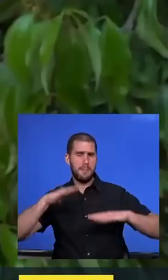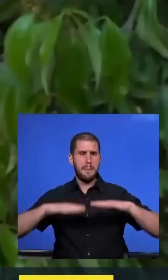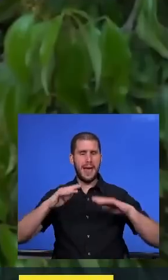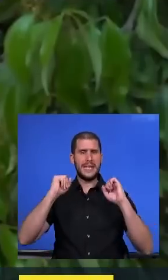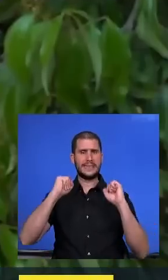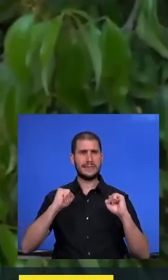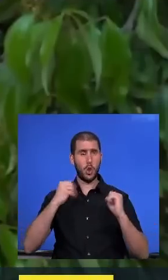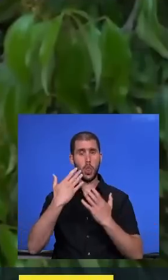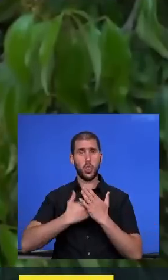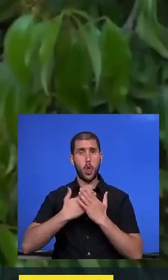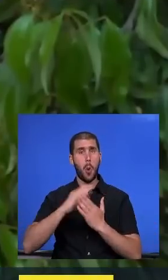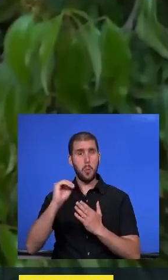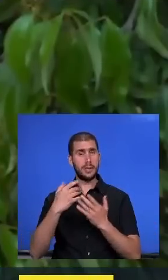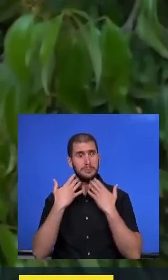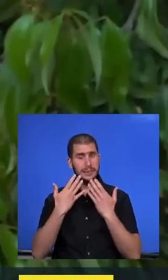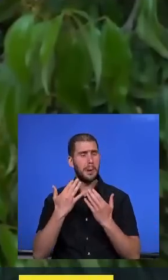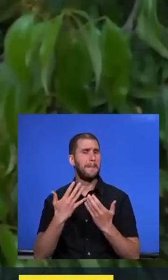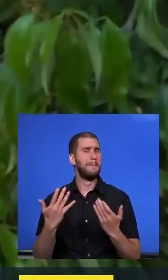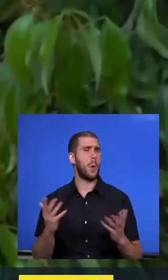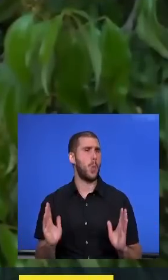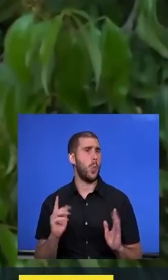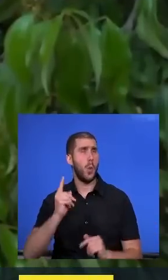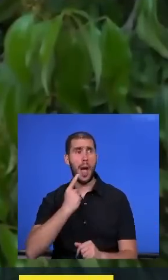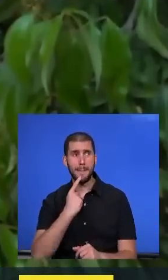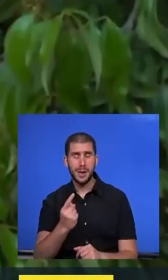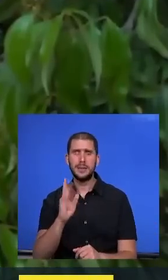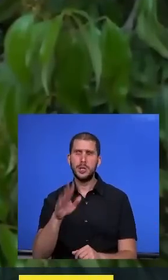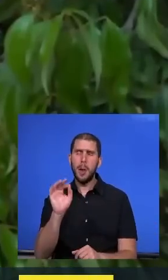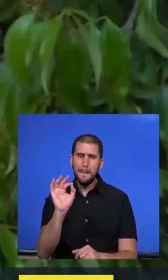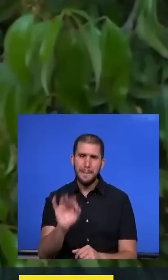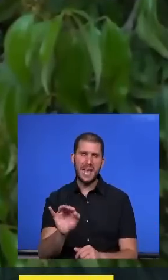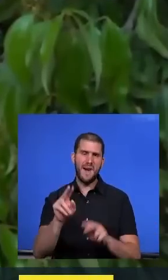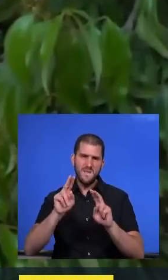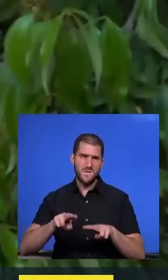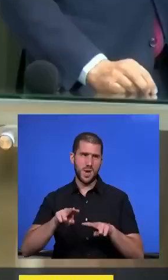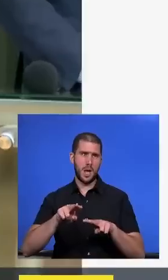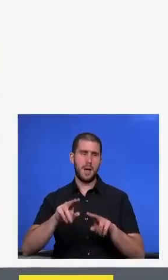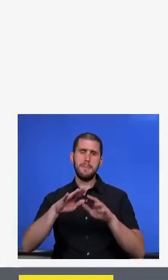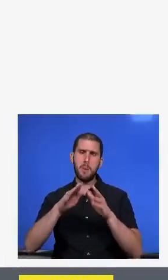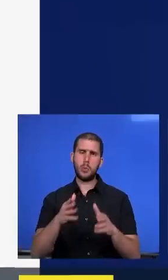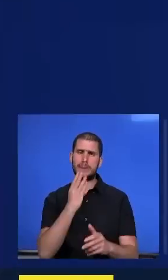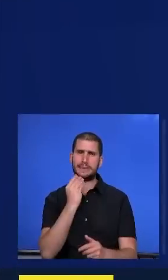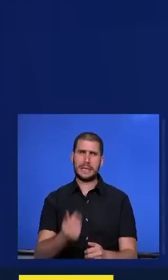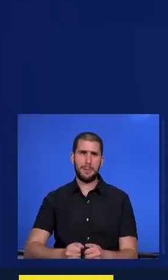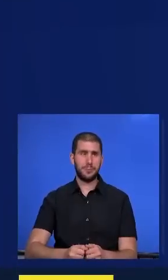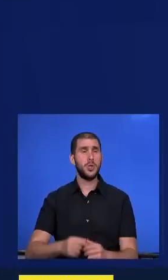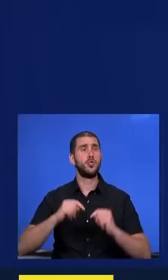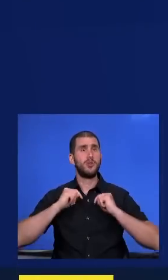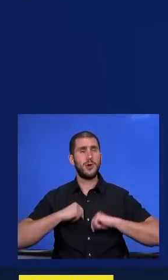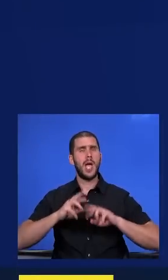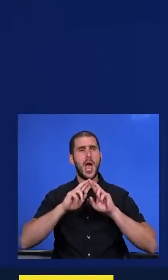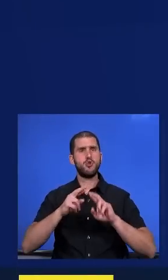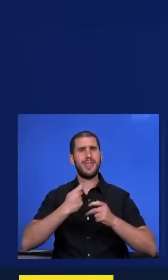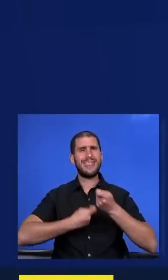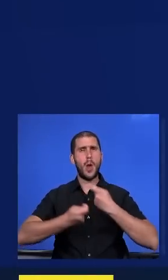והדוח של מודי'ס מתאר את זה מאוד ברור. הוא אומר שיש כרסום בממסד בישראל. יושבת ראש הרשות לניירות